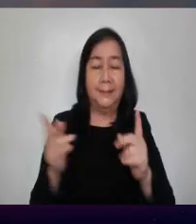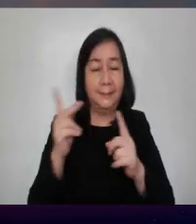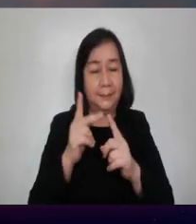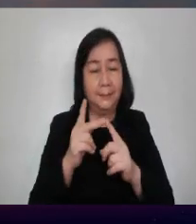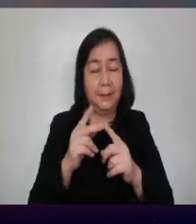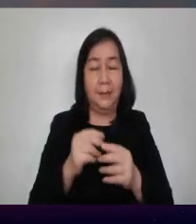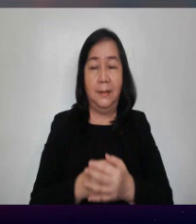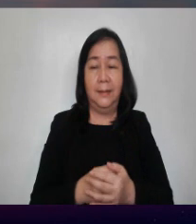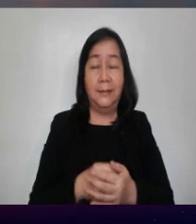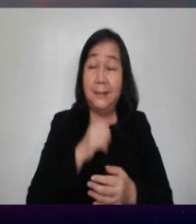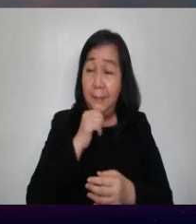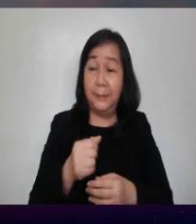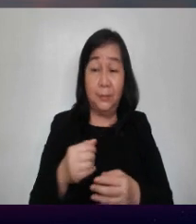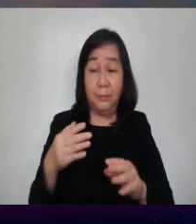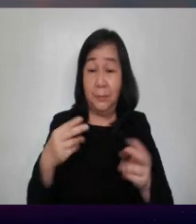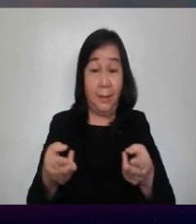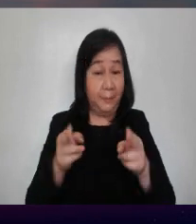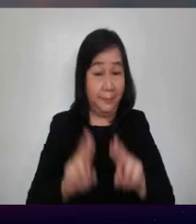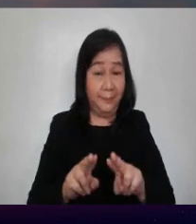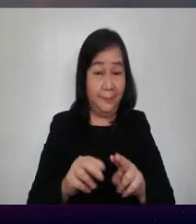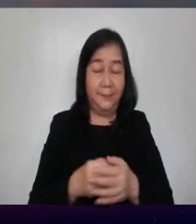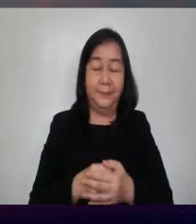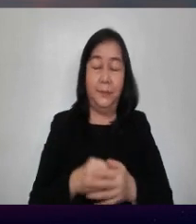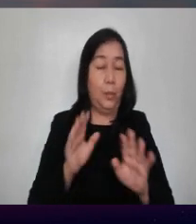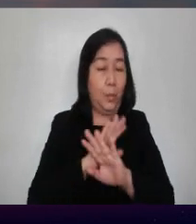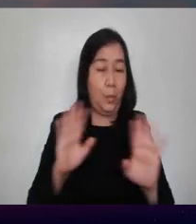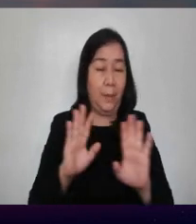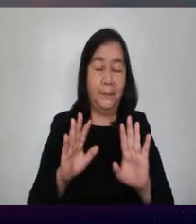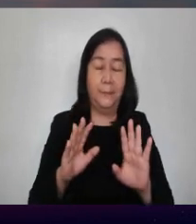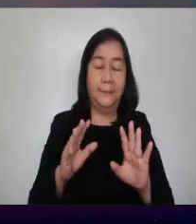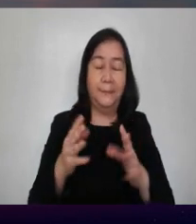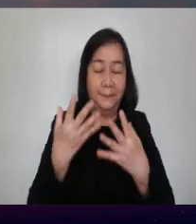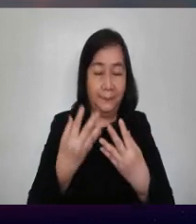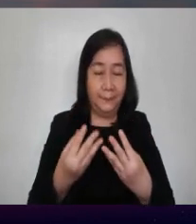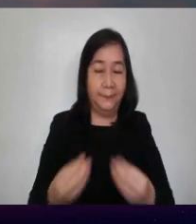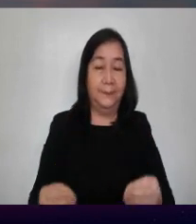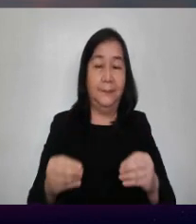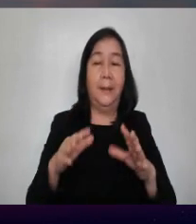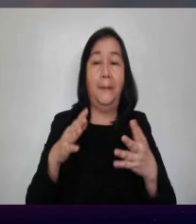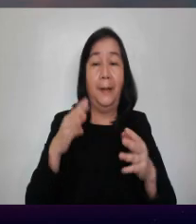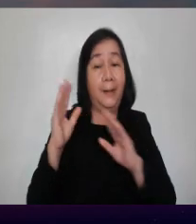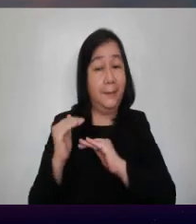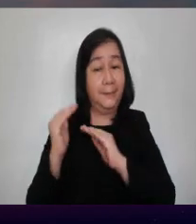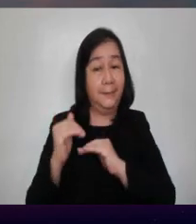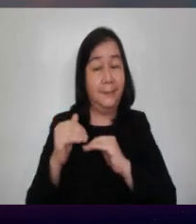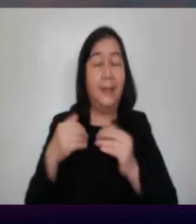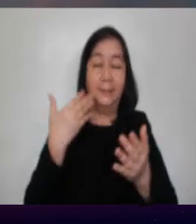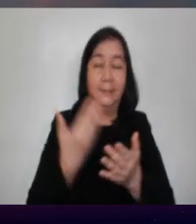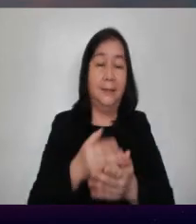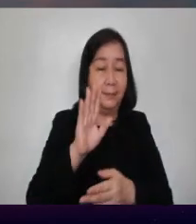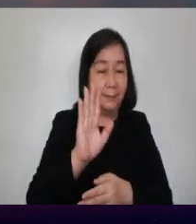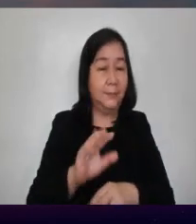ipinagdarasal ang isang bagay na hindi pa dumarating? Huwag mawalan ng pag-asa, kapatid. Darating